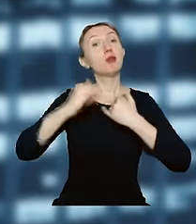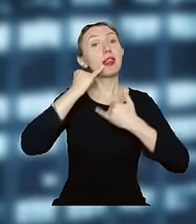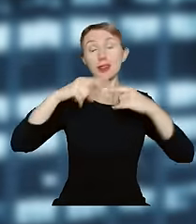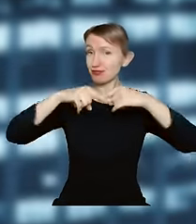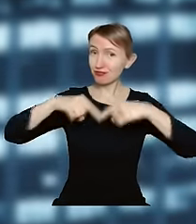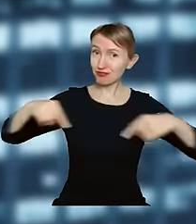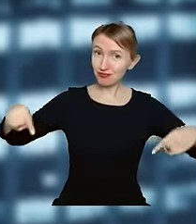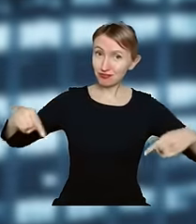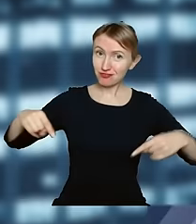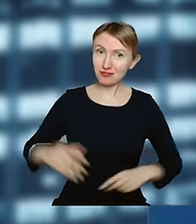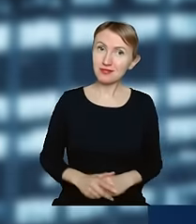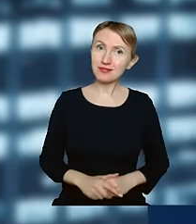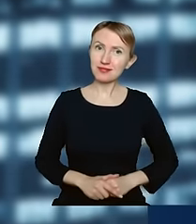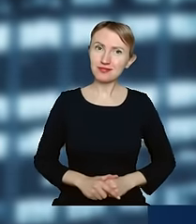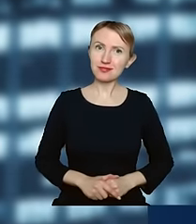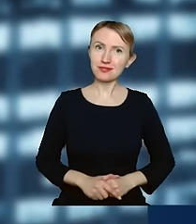507-964-253.